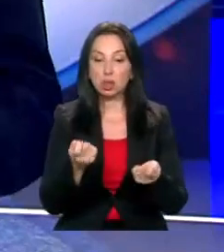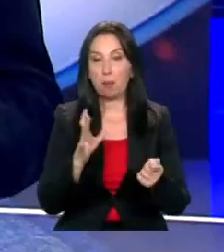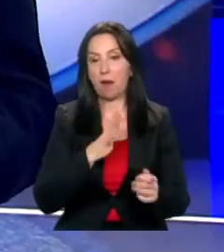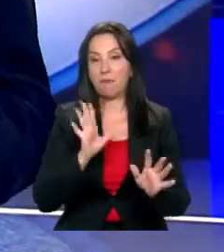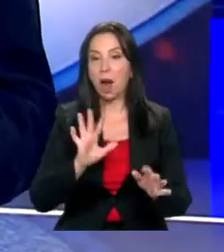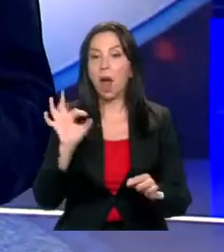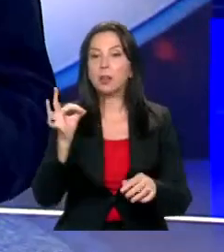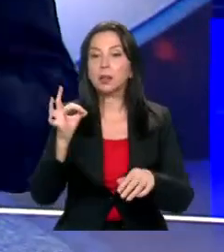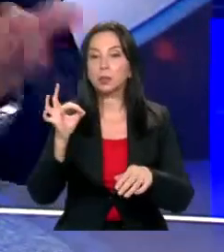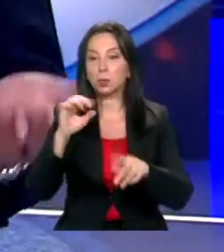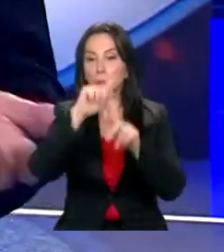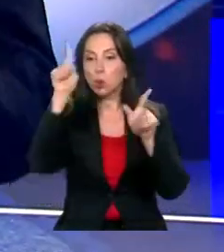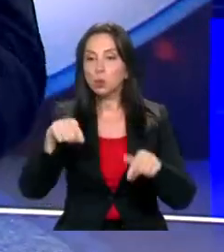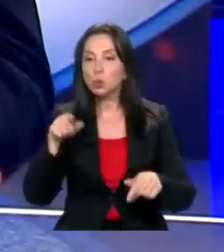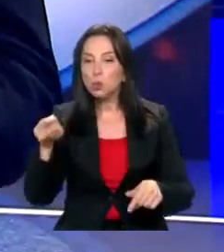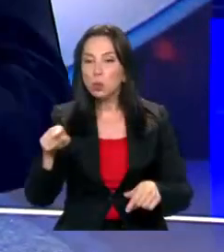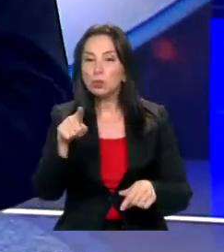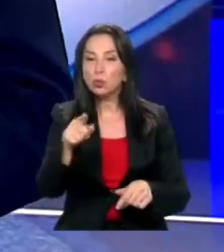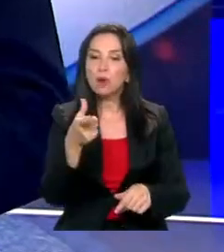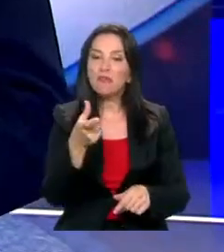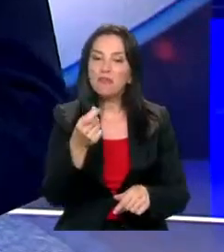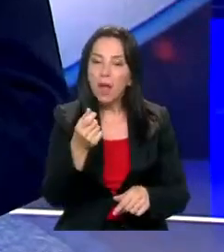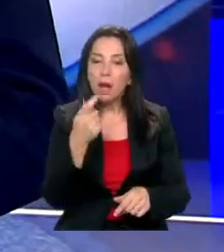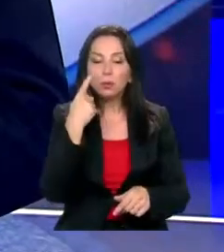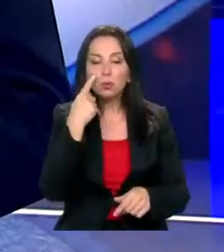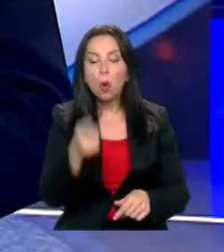Ancak kuyumcular uygulamadaki fiyatlara da uymadı.